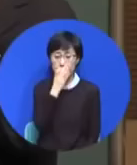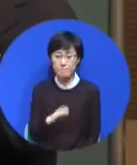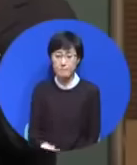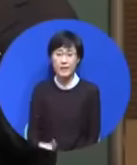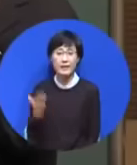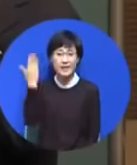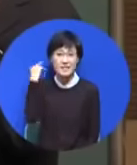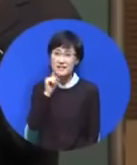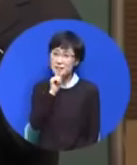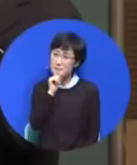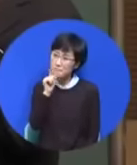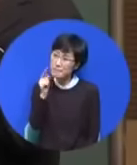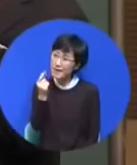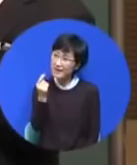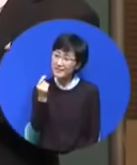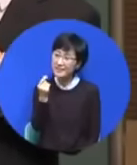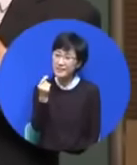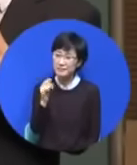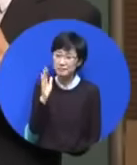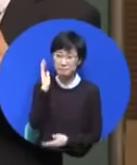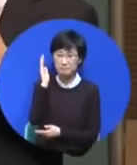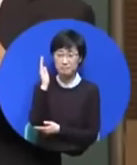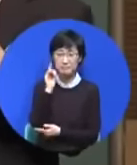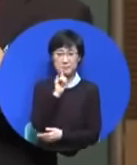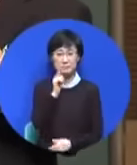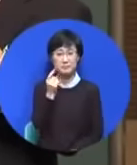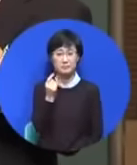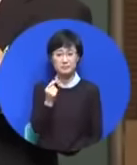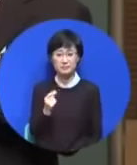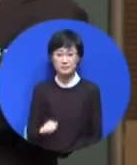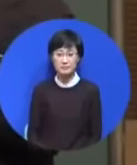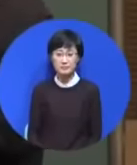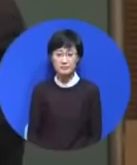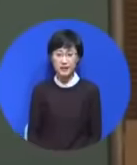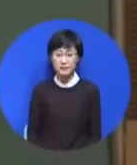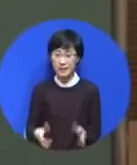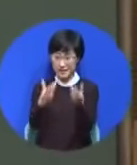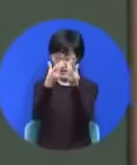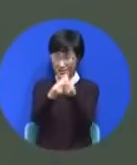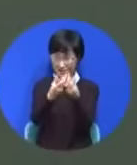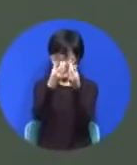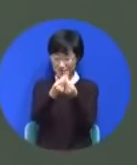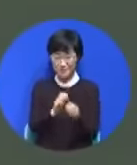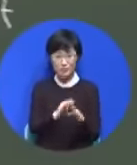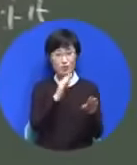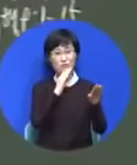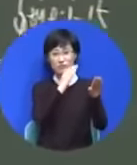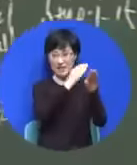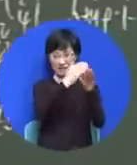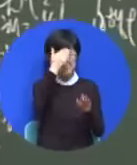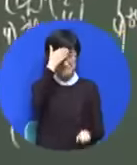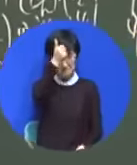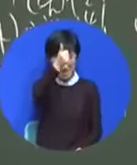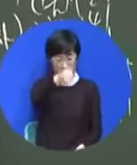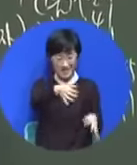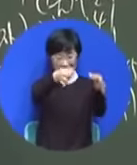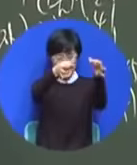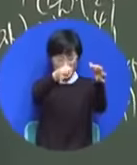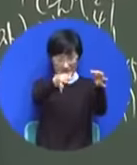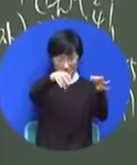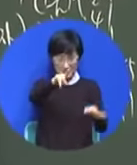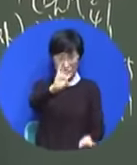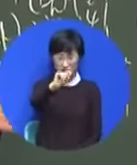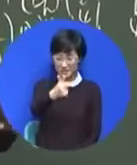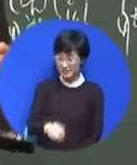들어서 뭐 저 김정은이가 한국 가지고 한국 쳐다보고 막 북한 안